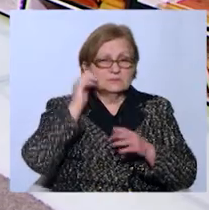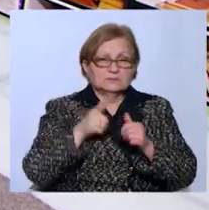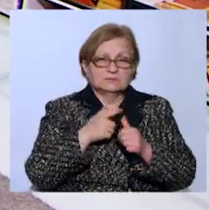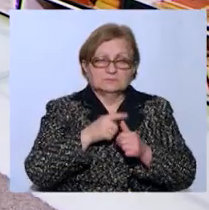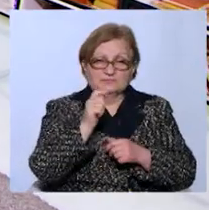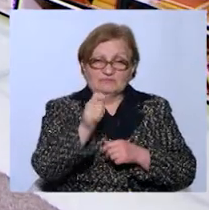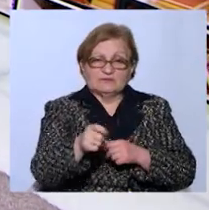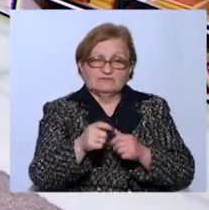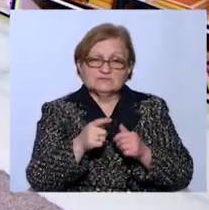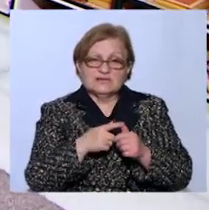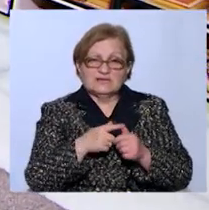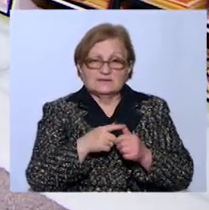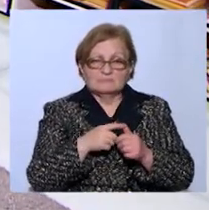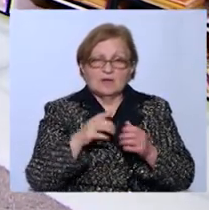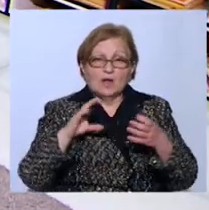კუბში